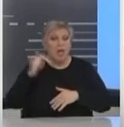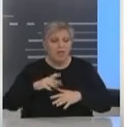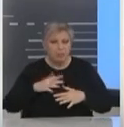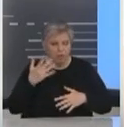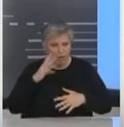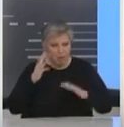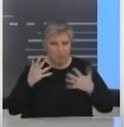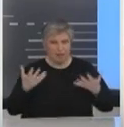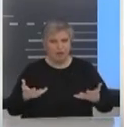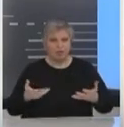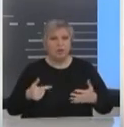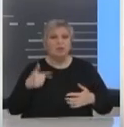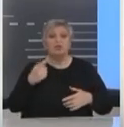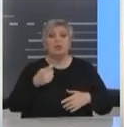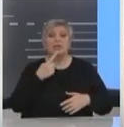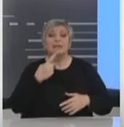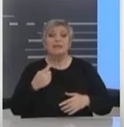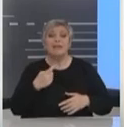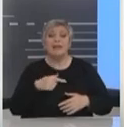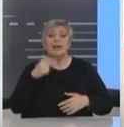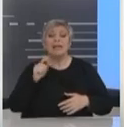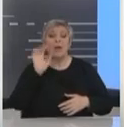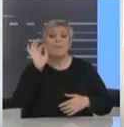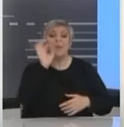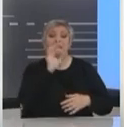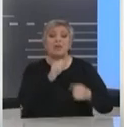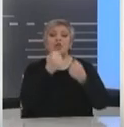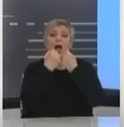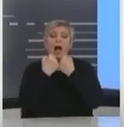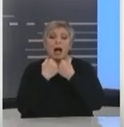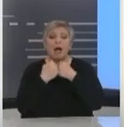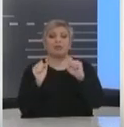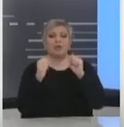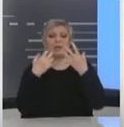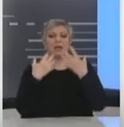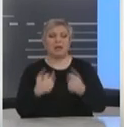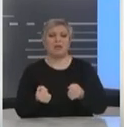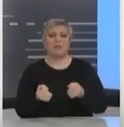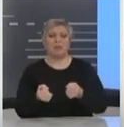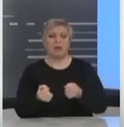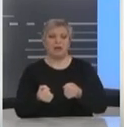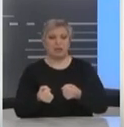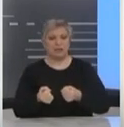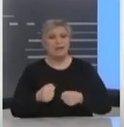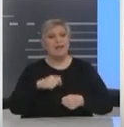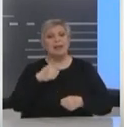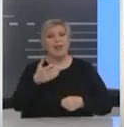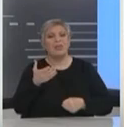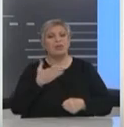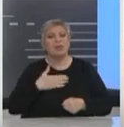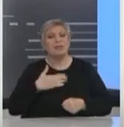παραλογισμού ήταν το σύνθημα της αυτονομίας της Μακεδονίας, κύριοι του ΣΥΡΙΖΑ που πάτε για σύνθετη ονομασία. Το